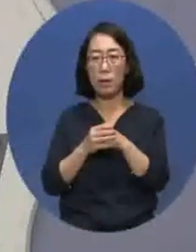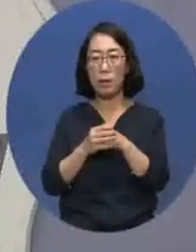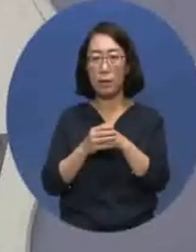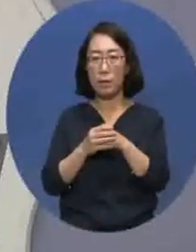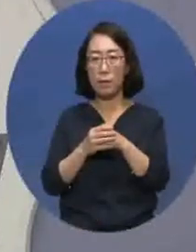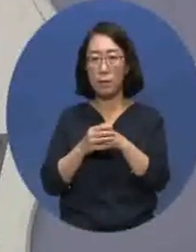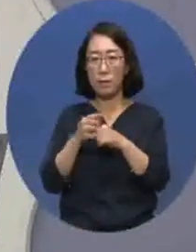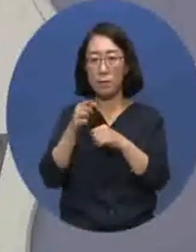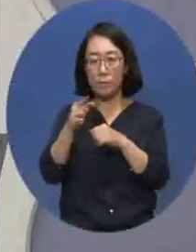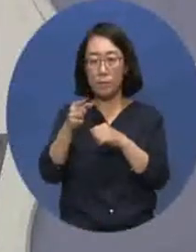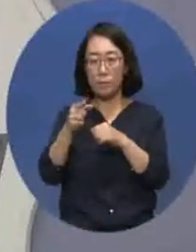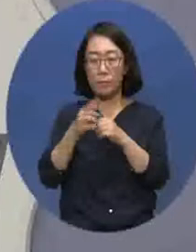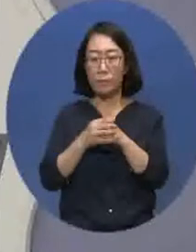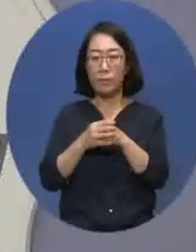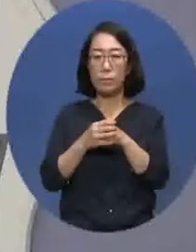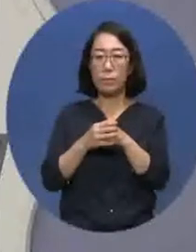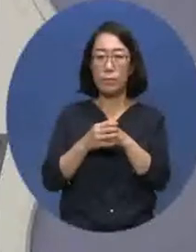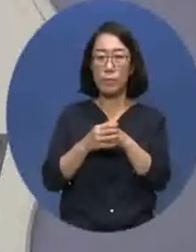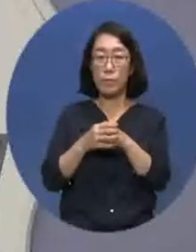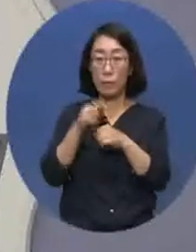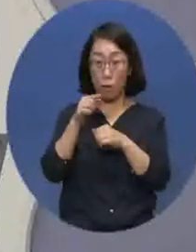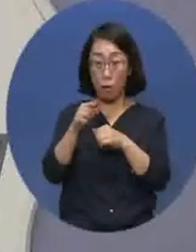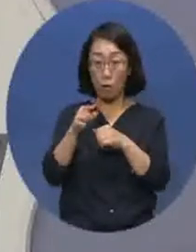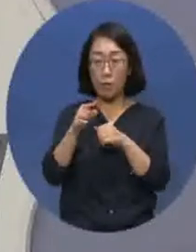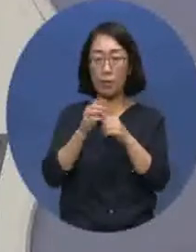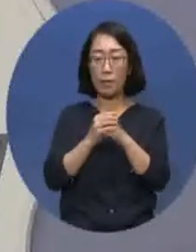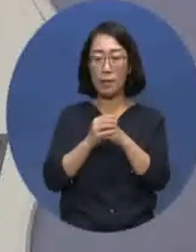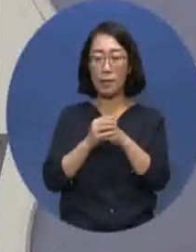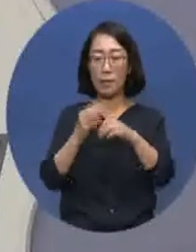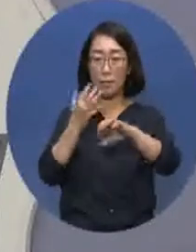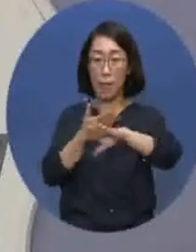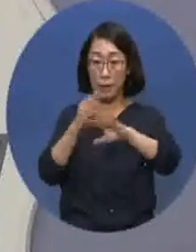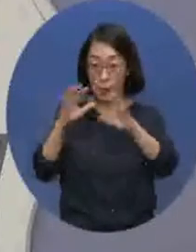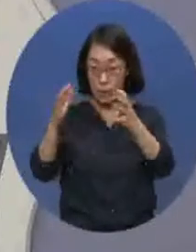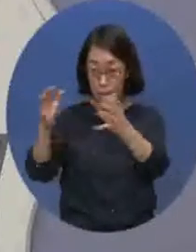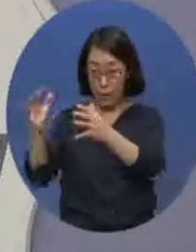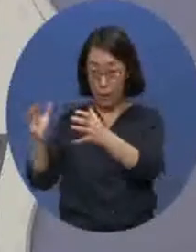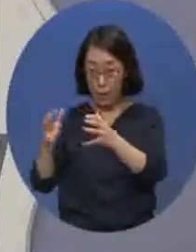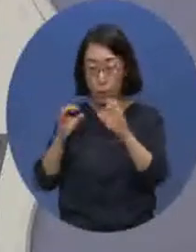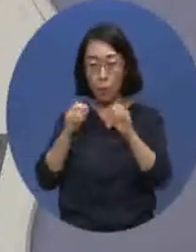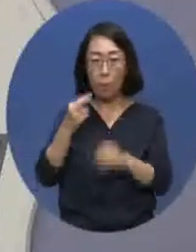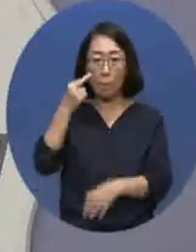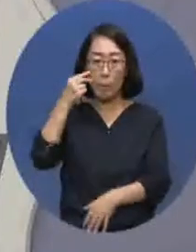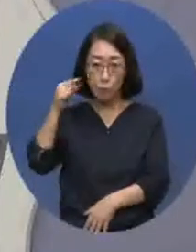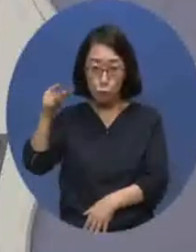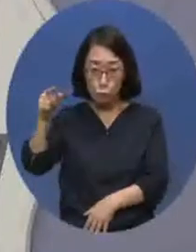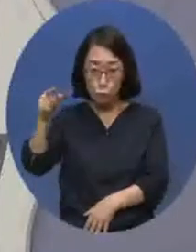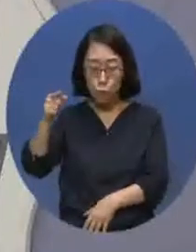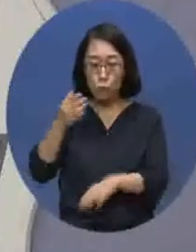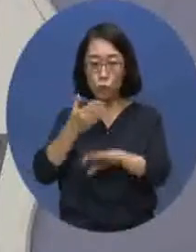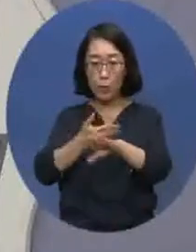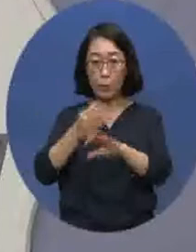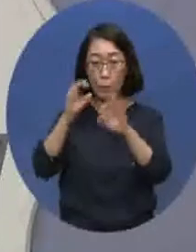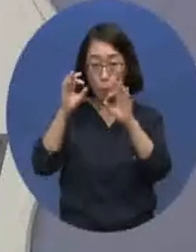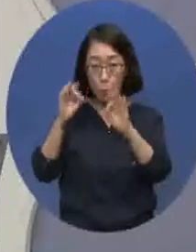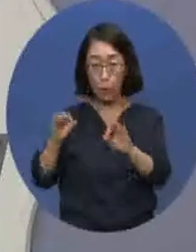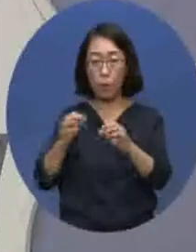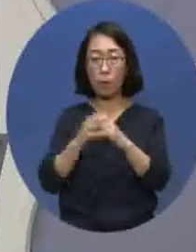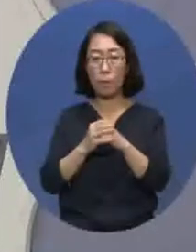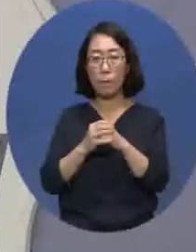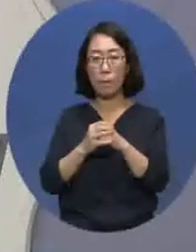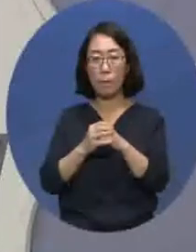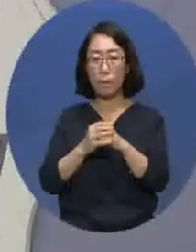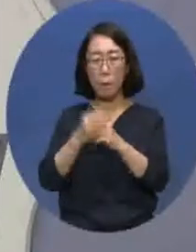아마도 그런 언 것들이 해외에서도 특혜 미국이나 이런 데서도 그걸 이제